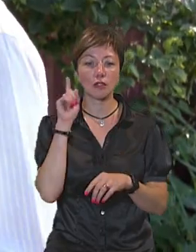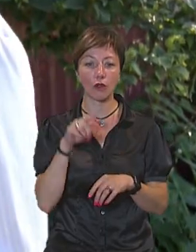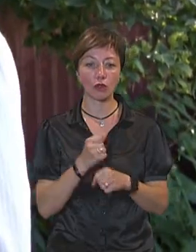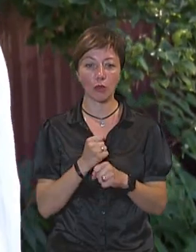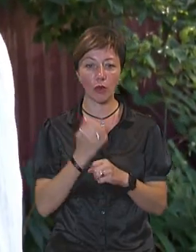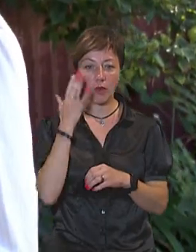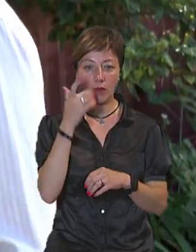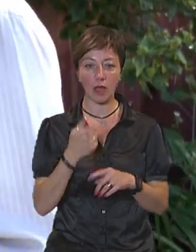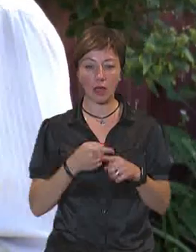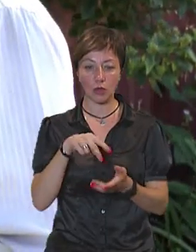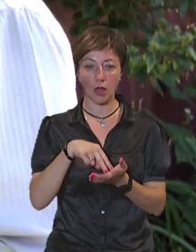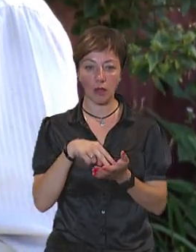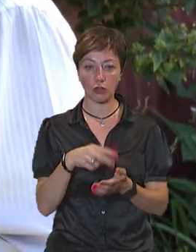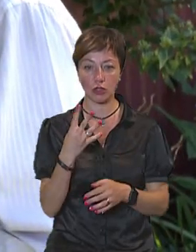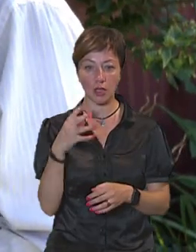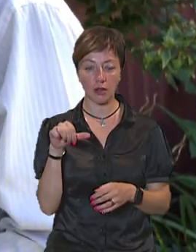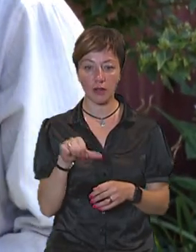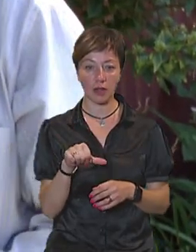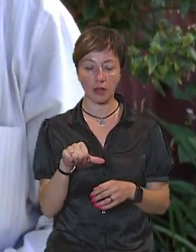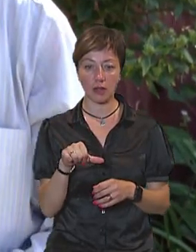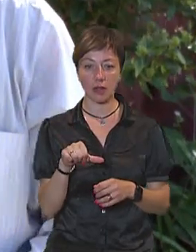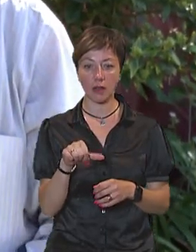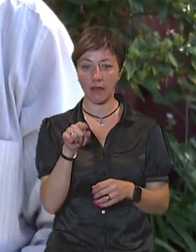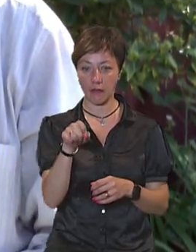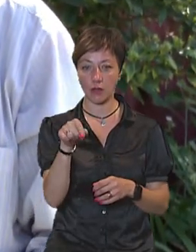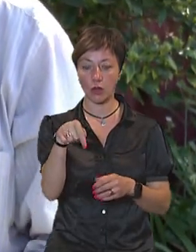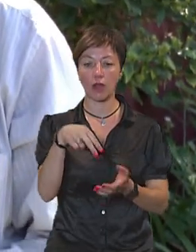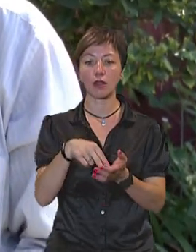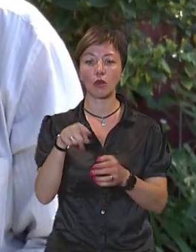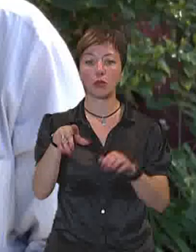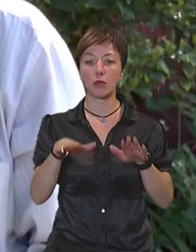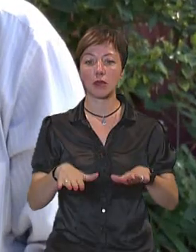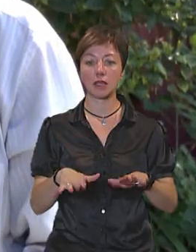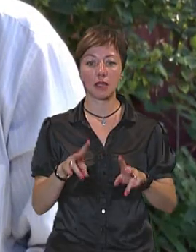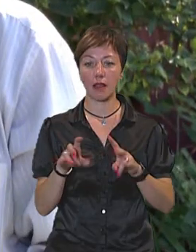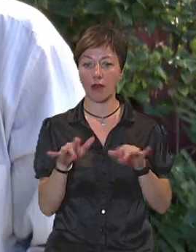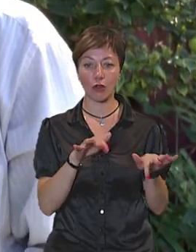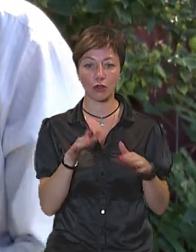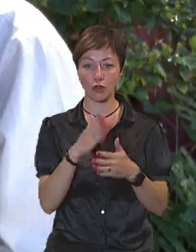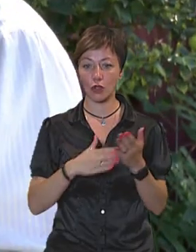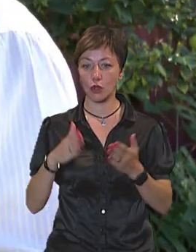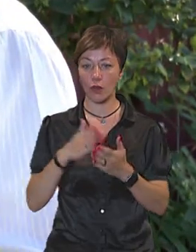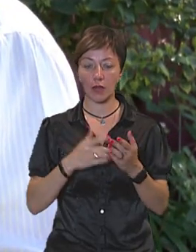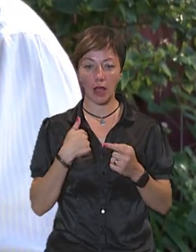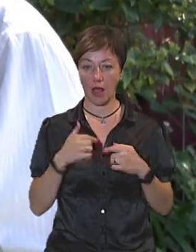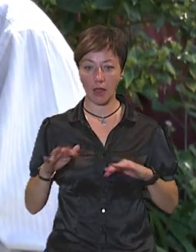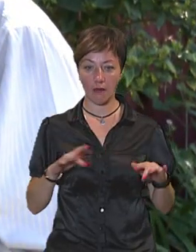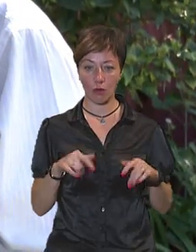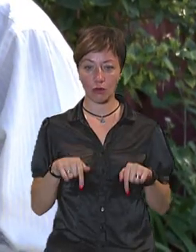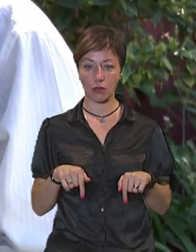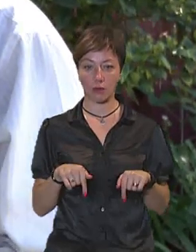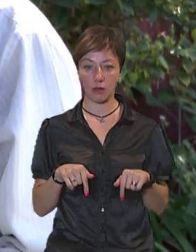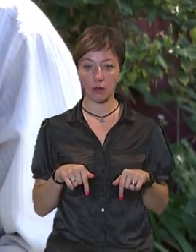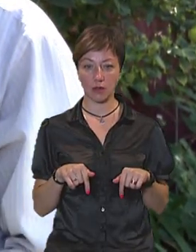можете уявити, я стояв 4 хвилини, не менше 4, і він стояв на тому місці теж, він не ворушився зовсім. І я не ворушився тут. Да.